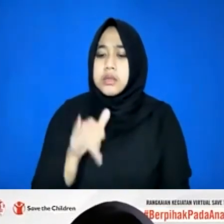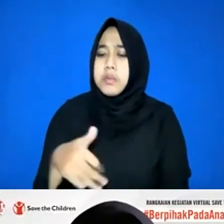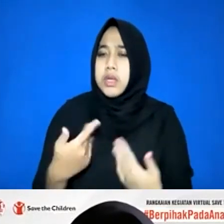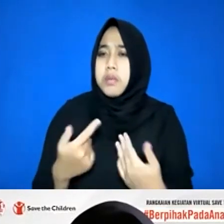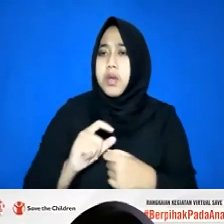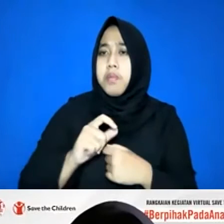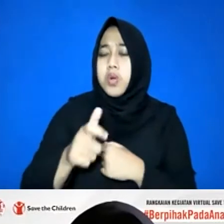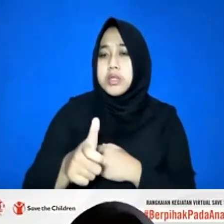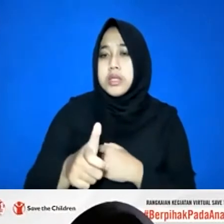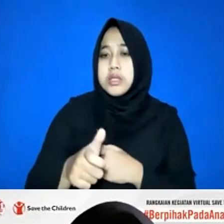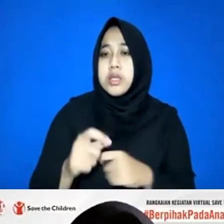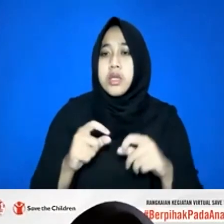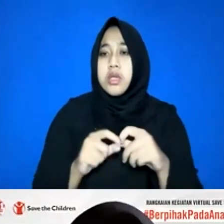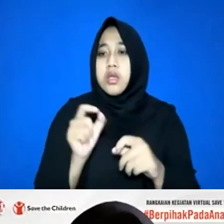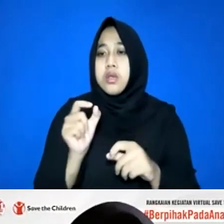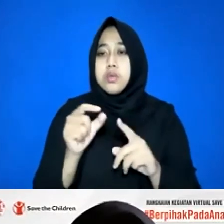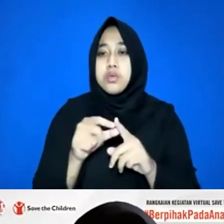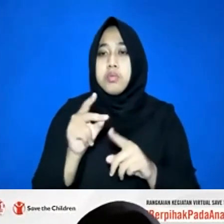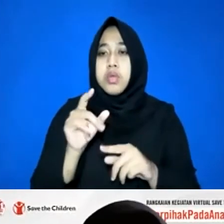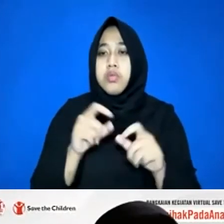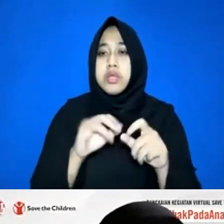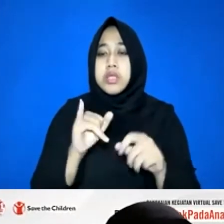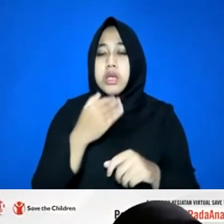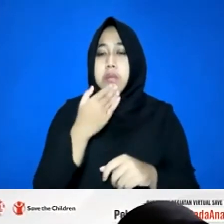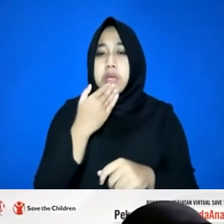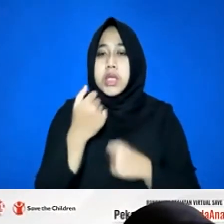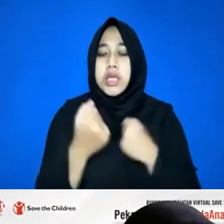proses supervisi yang biasanya dilakukan gitu.